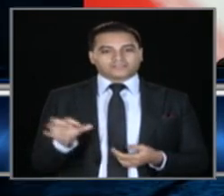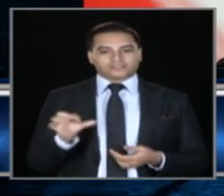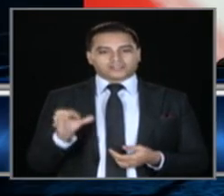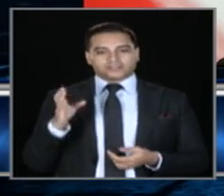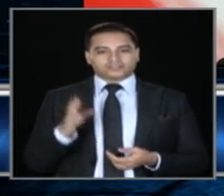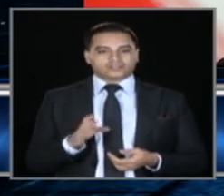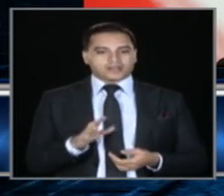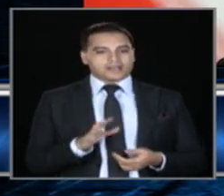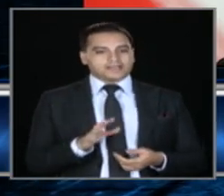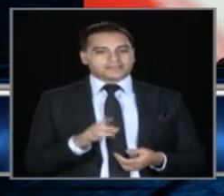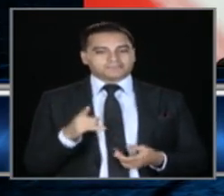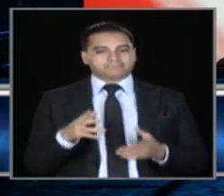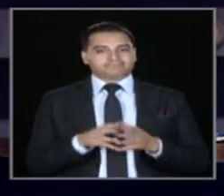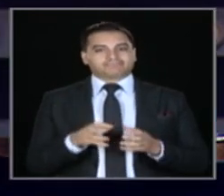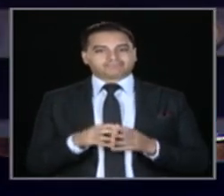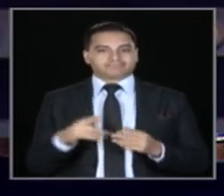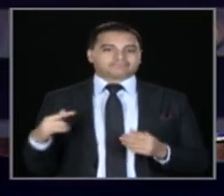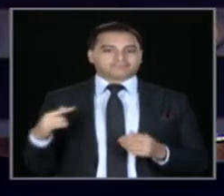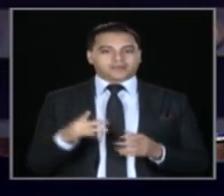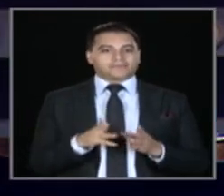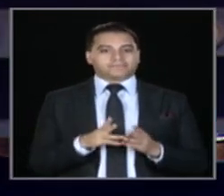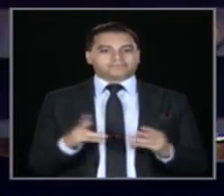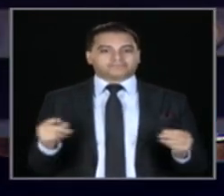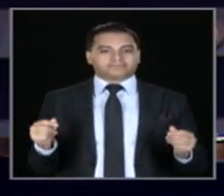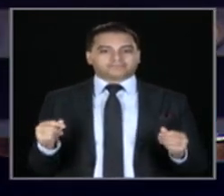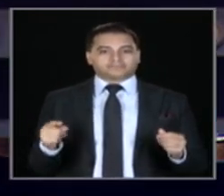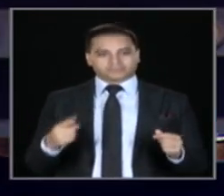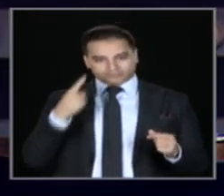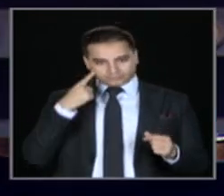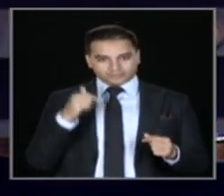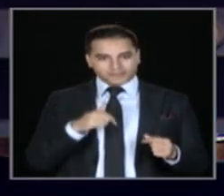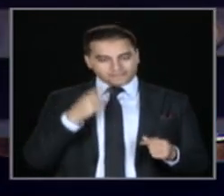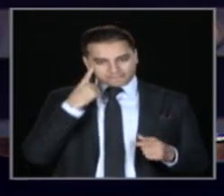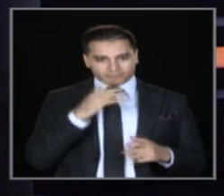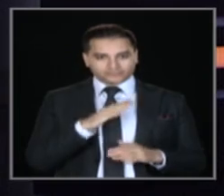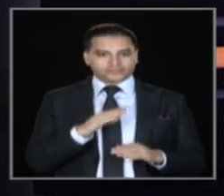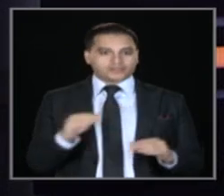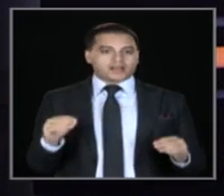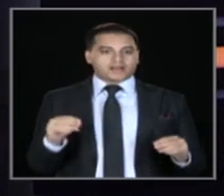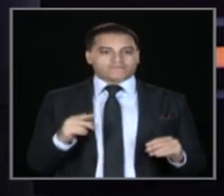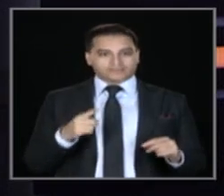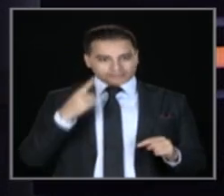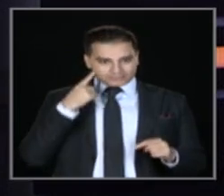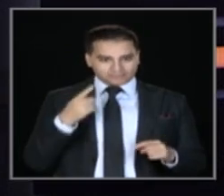19 مايو بسبب تحطم طائرة لسبب مجهول.